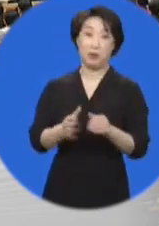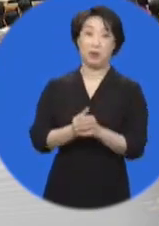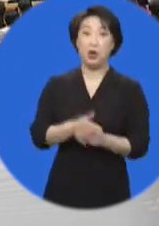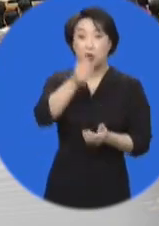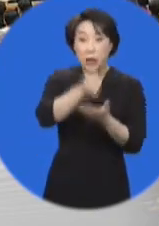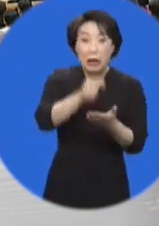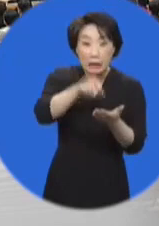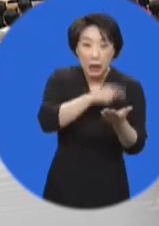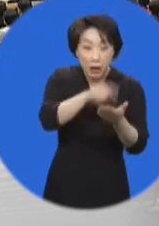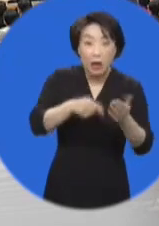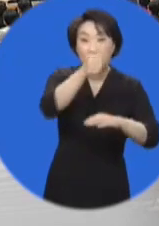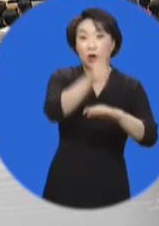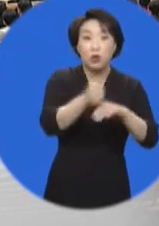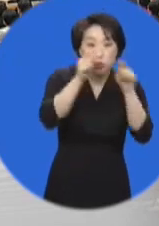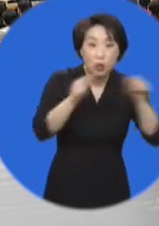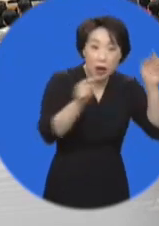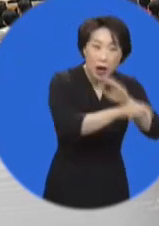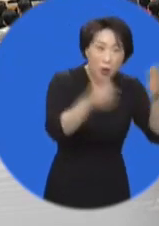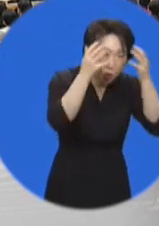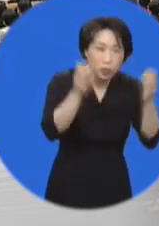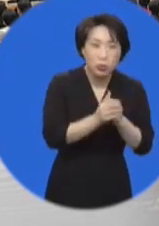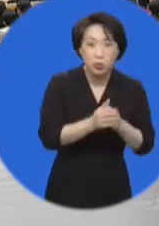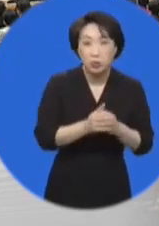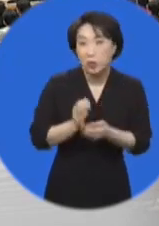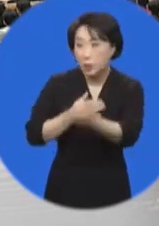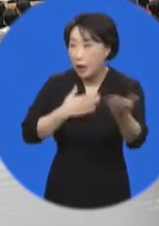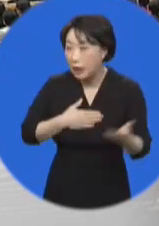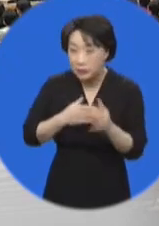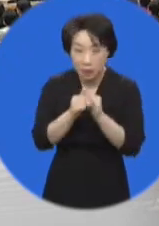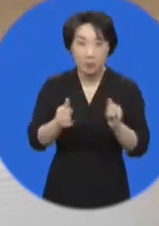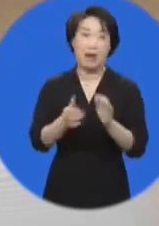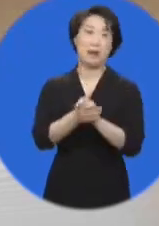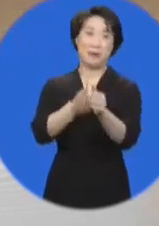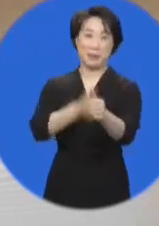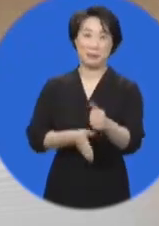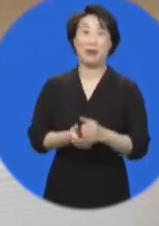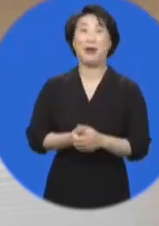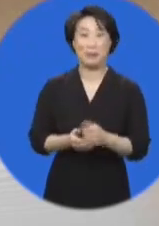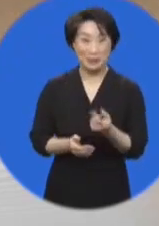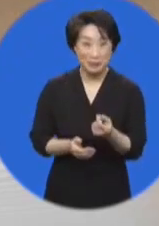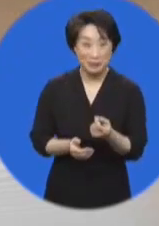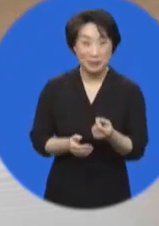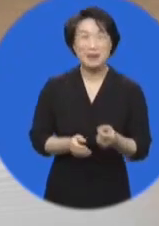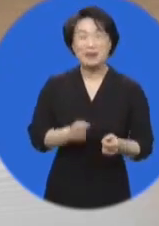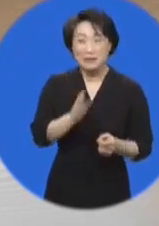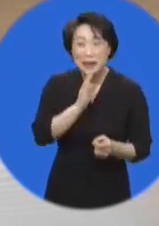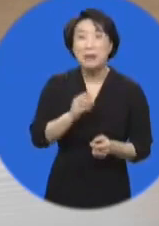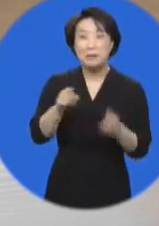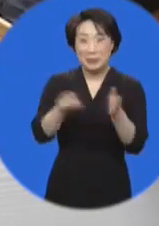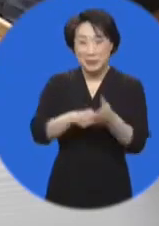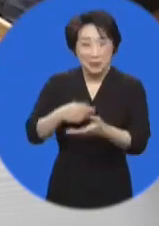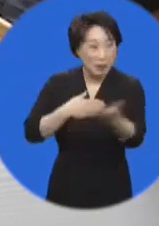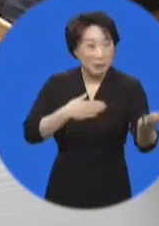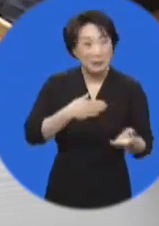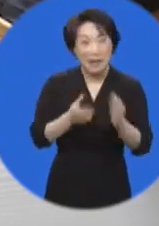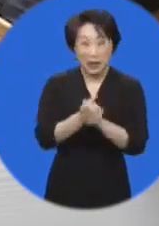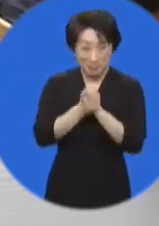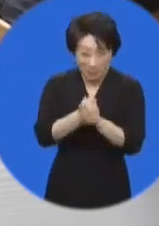죄값으로 지옥 가서 고통당하는 거 배우신 분 아멘합시다. 사실임을 믿으시는 분